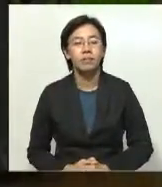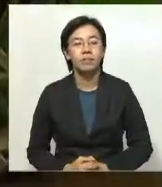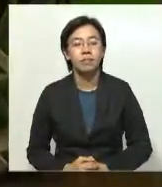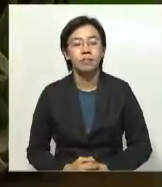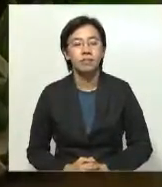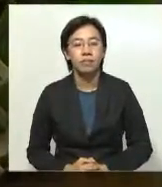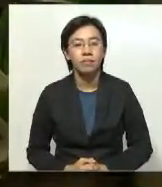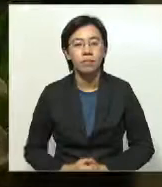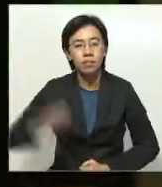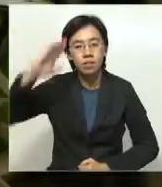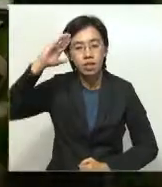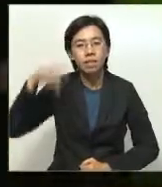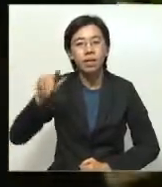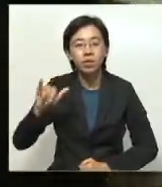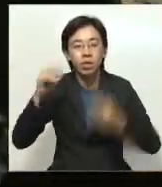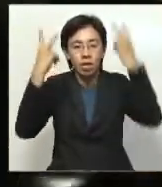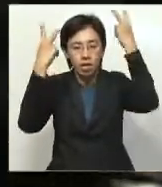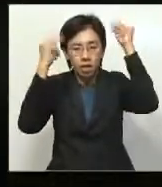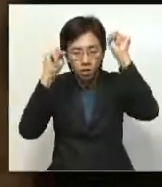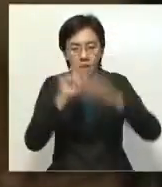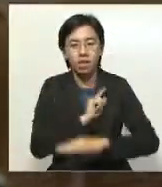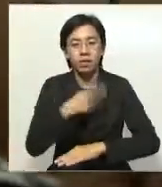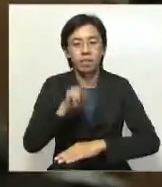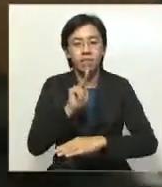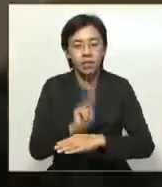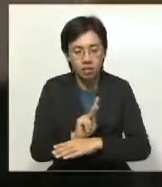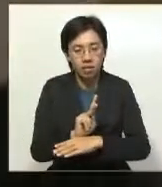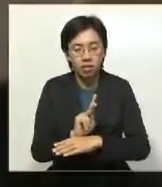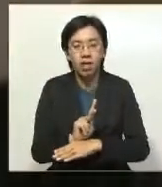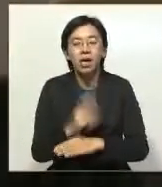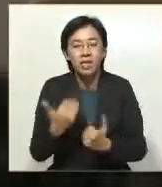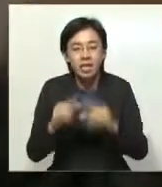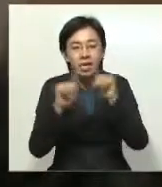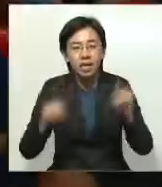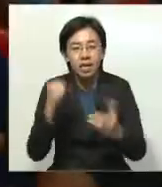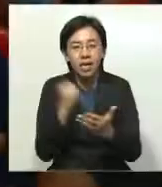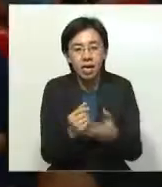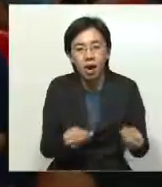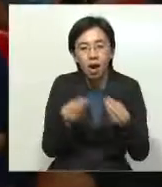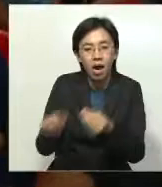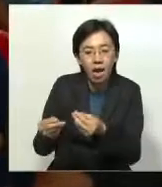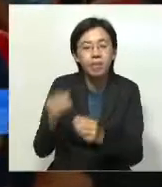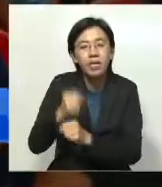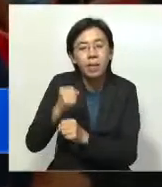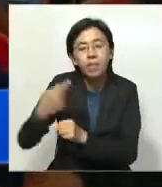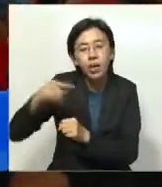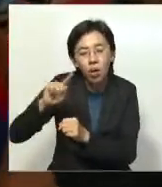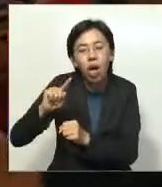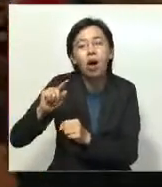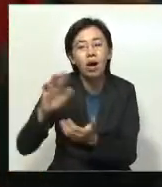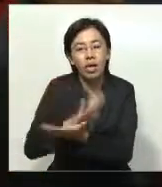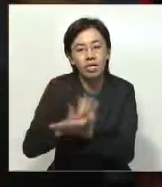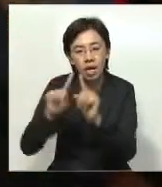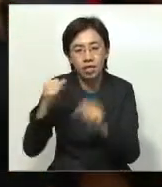พลเอกประยุทธ์จันทร์โอชานายกรัฐมนตรีเป็นประธานสักขีพยานในพิธีมอบหนังสืออนุญาตให้เข้าทำประโยชน์หรืออยู่อาศัย